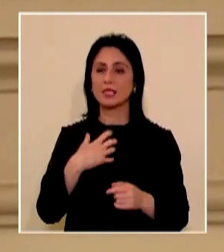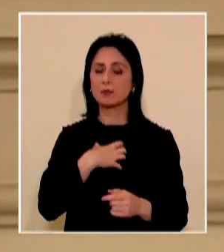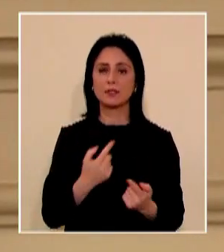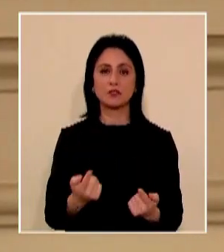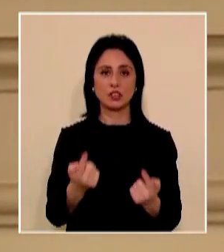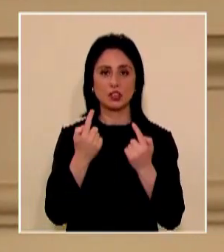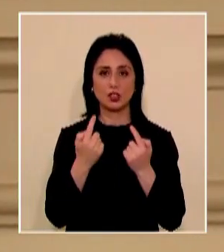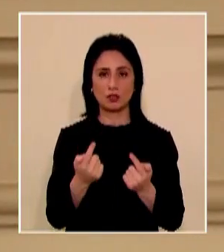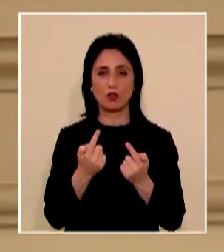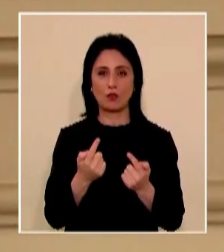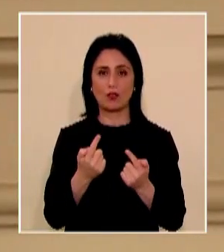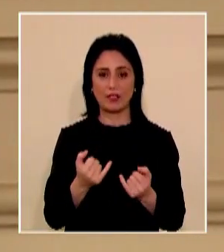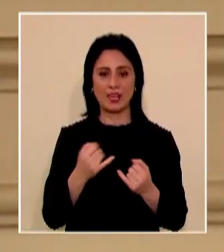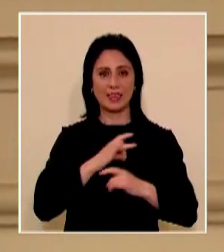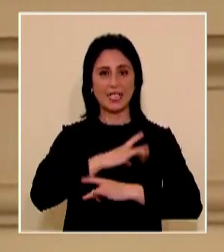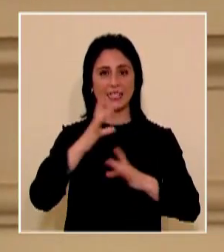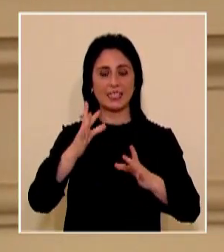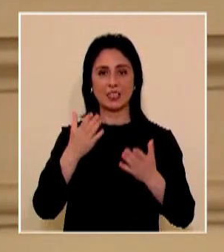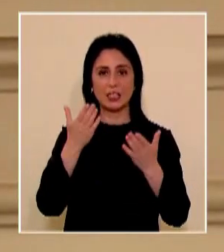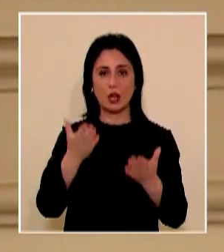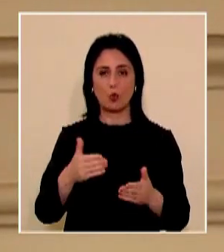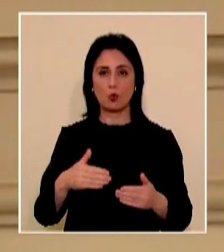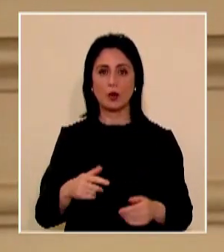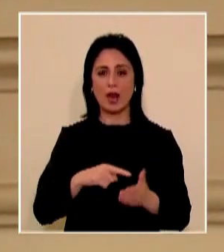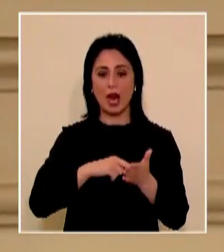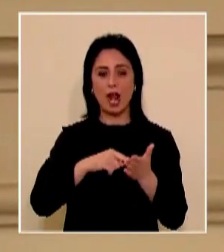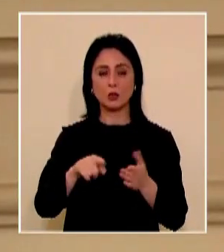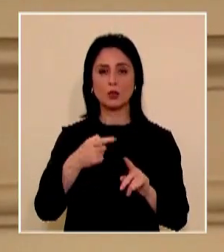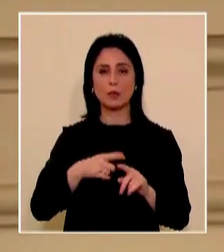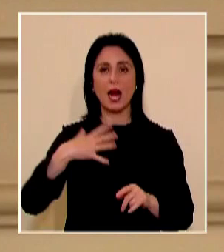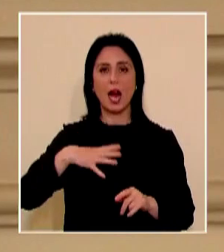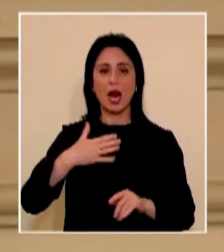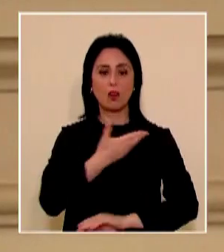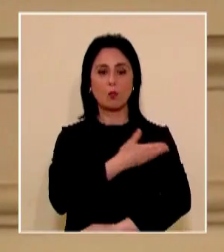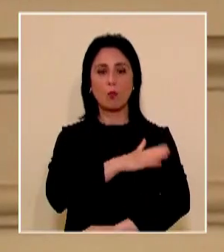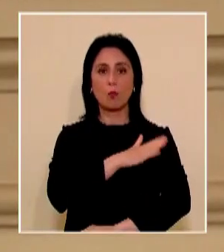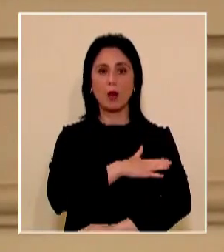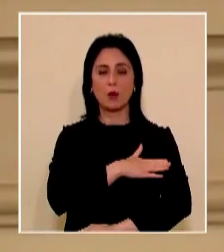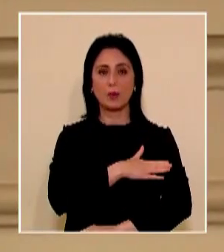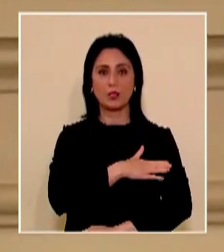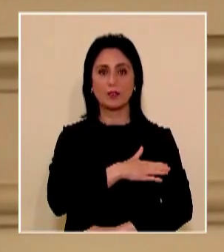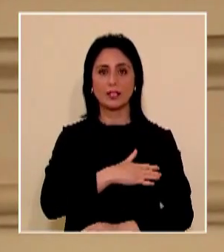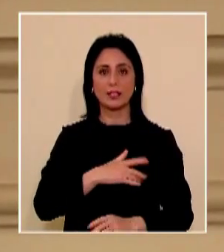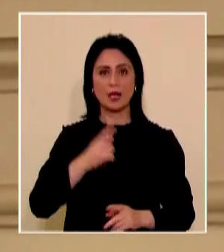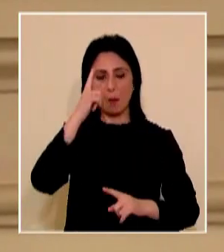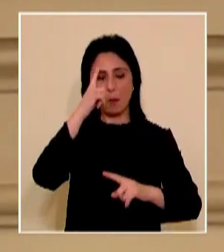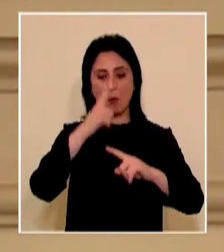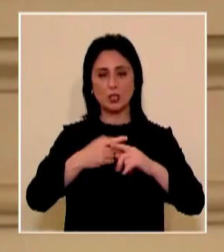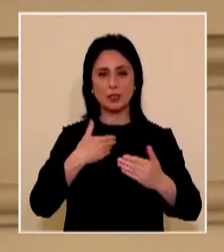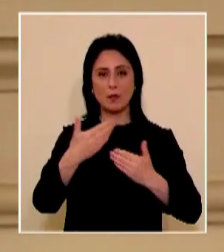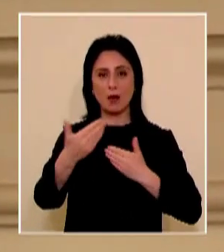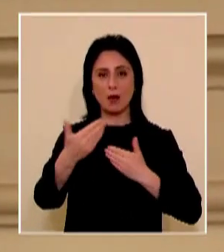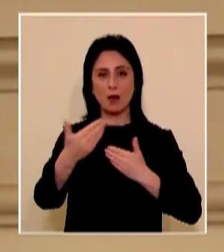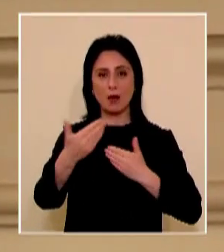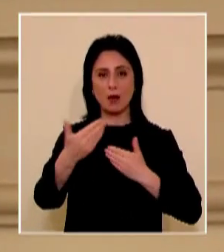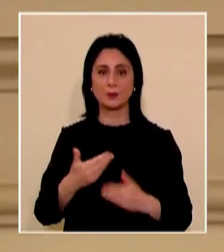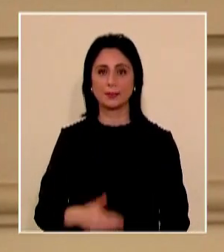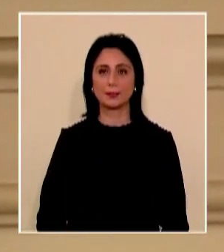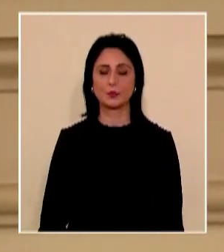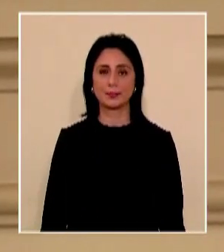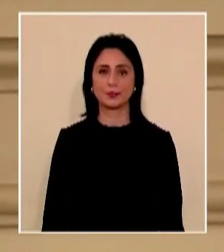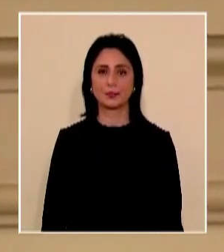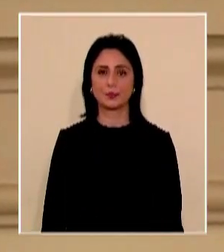bardzo ważne dla nich rocznice, podkreślając właśnie zaraz to polsko-gruzińskie braterstwo,